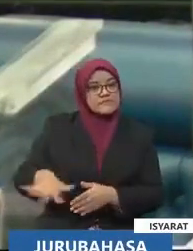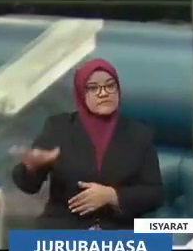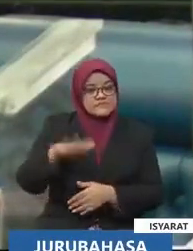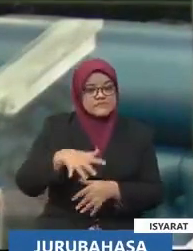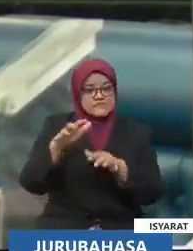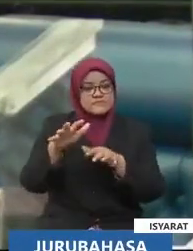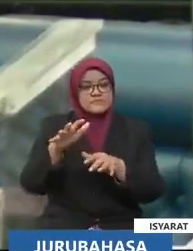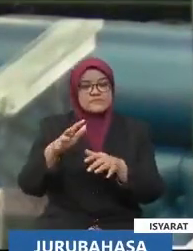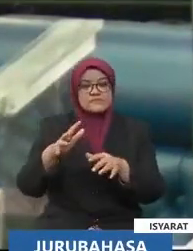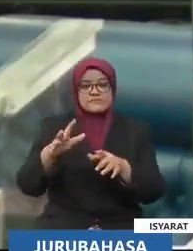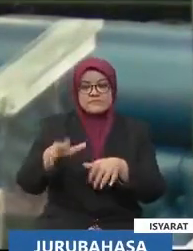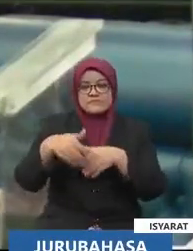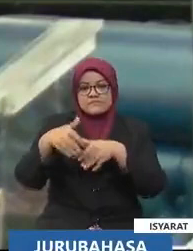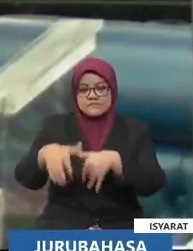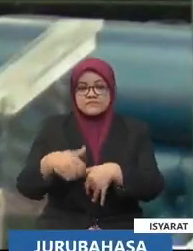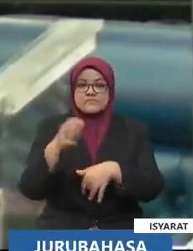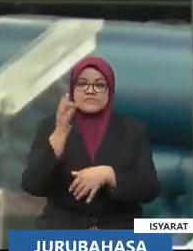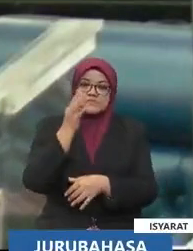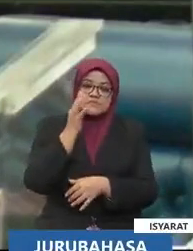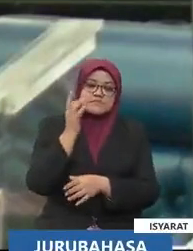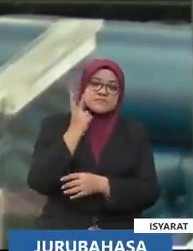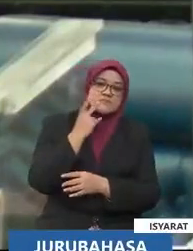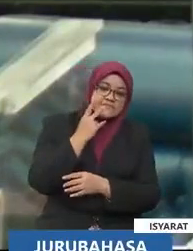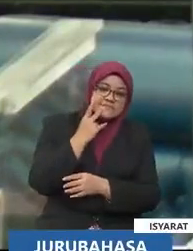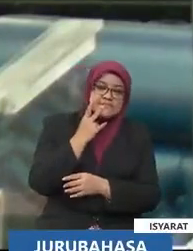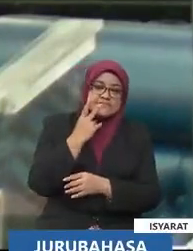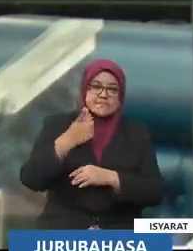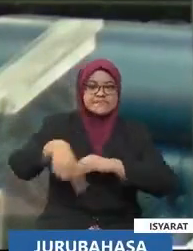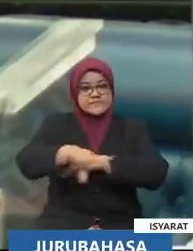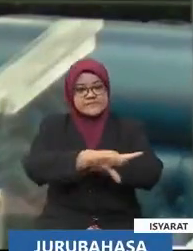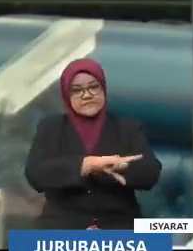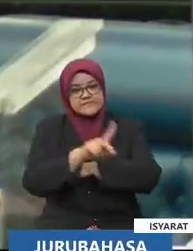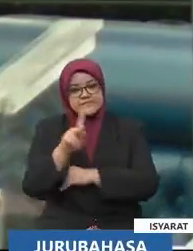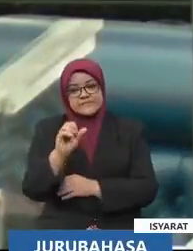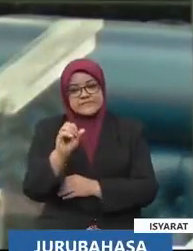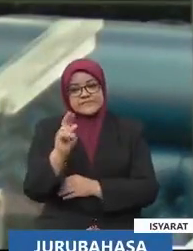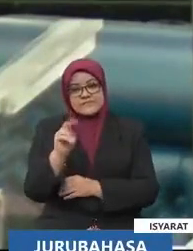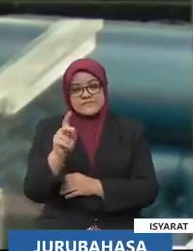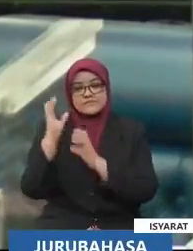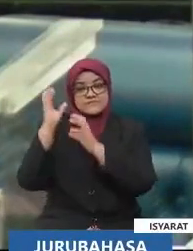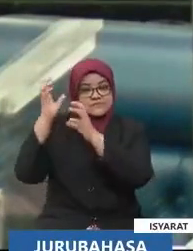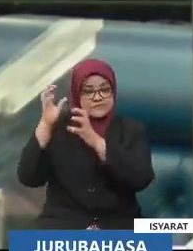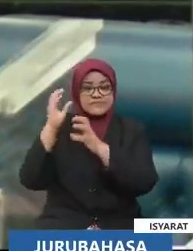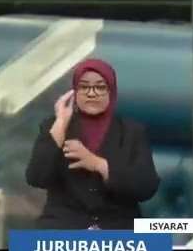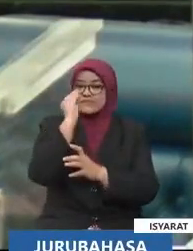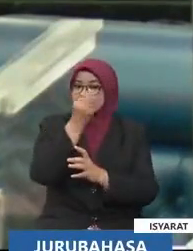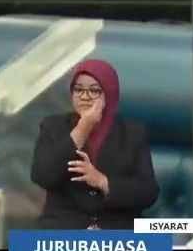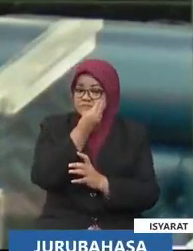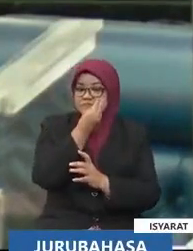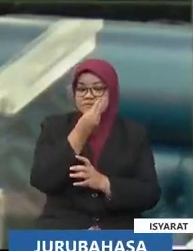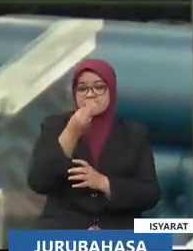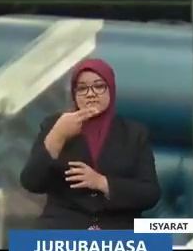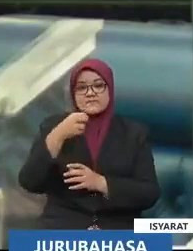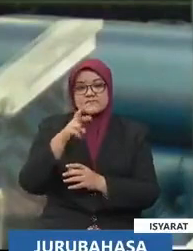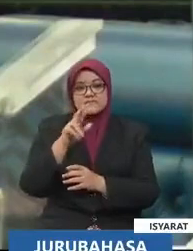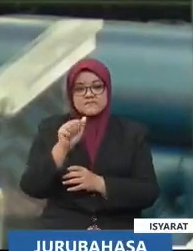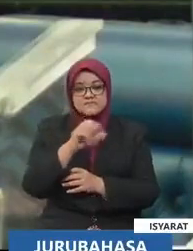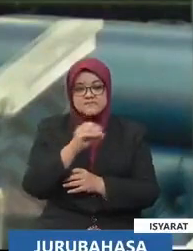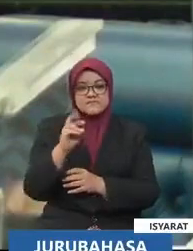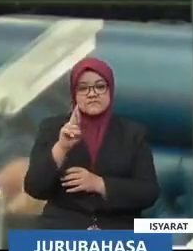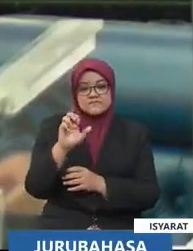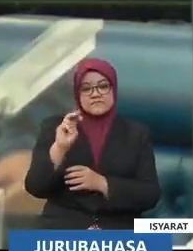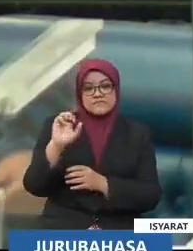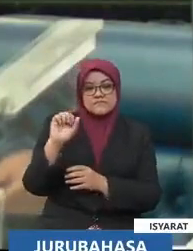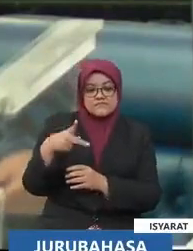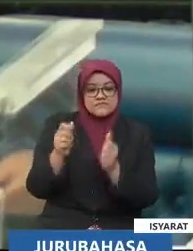merangkumi tanaman buah sayur tanaman ladang kontan kelapa bunga-bungaan herba dari